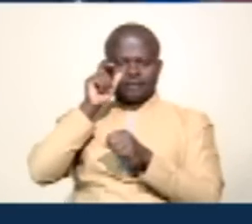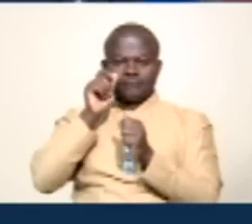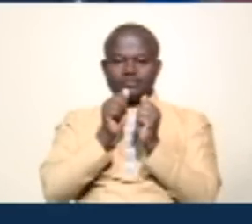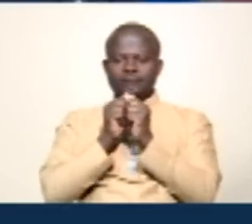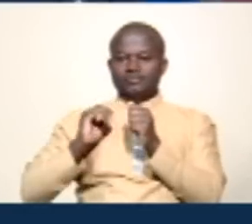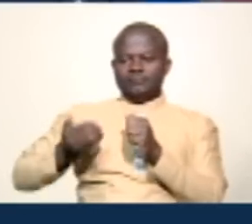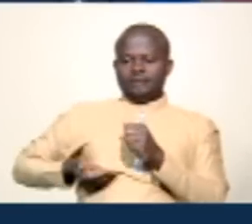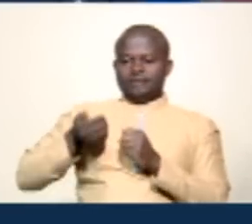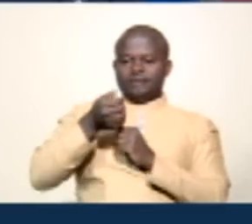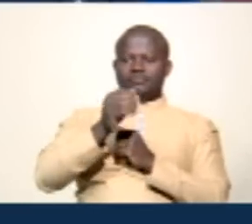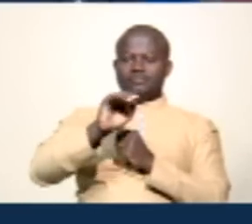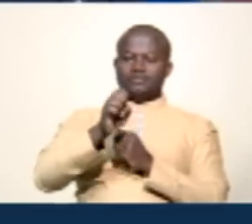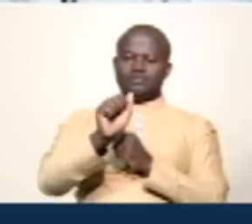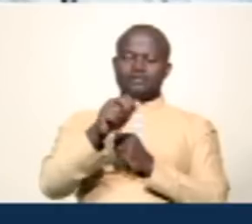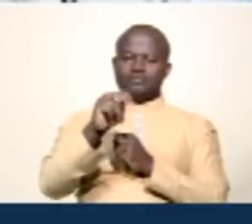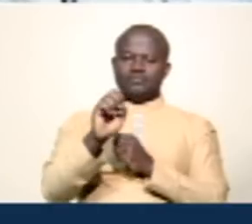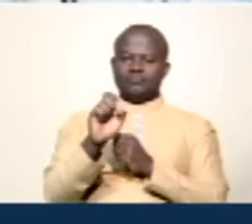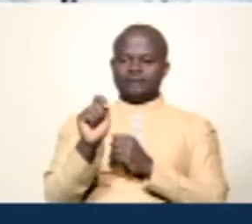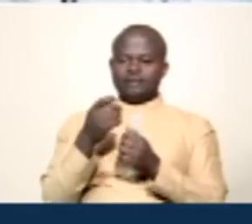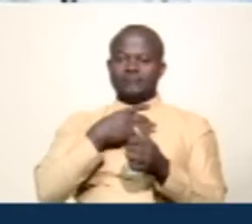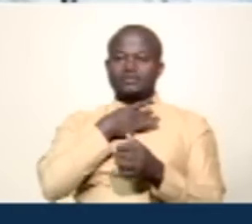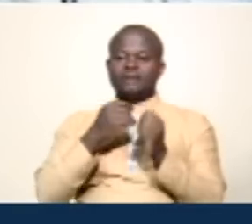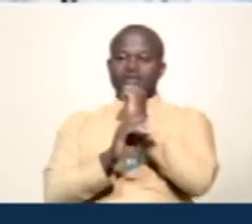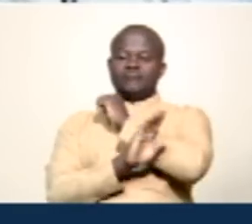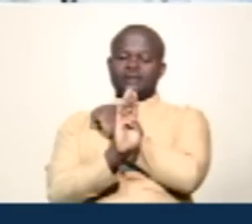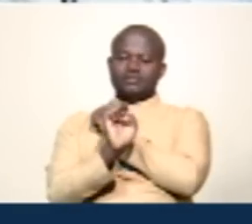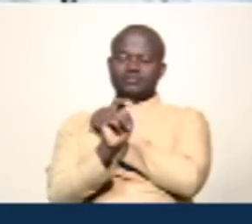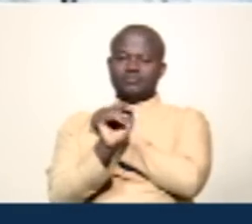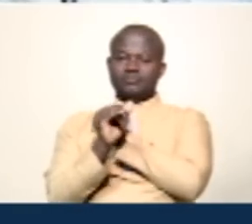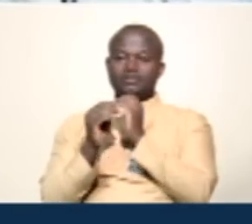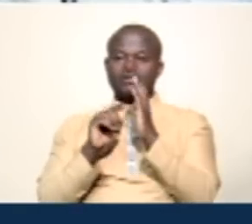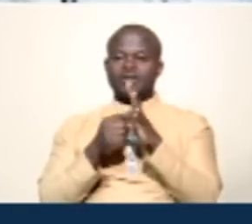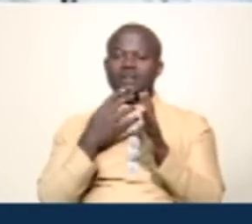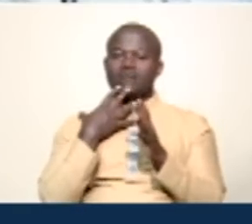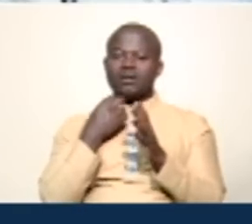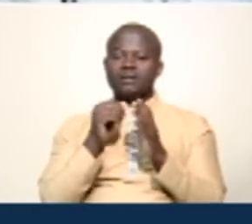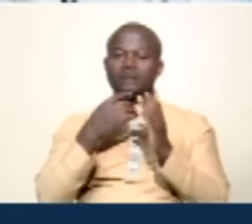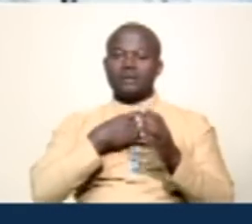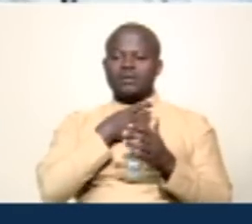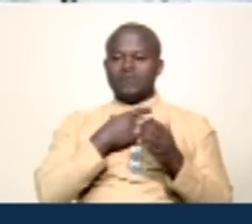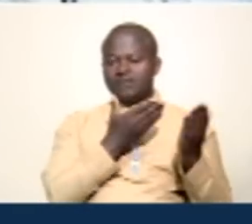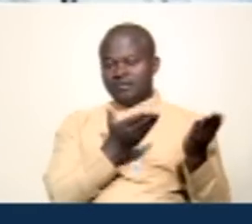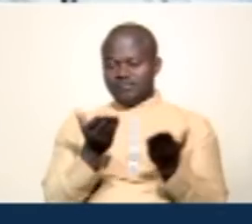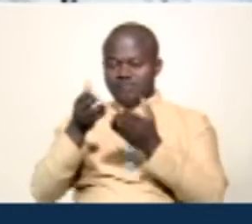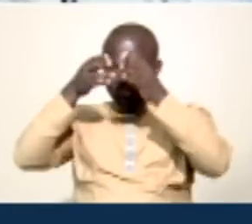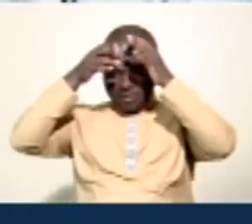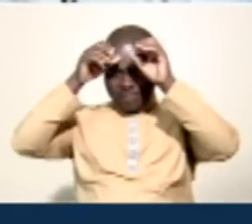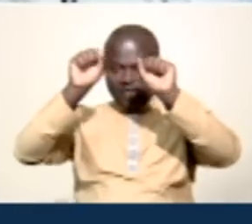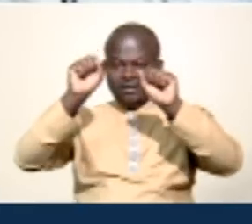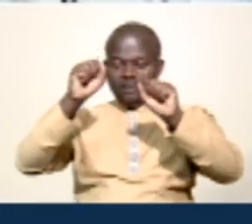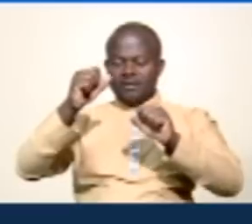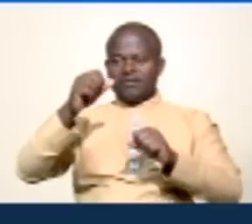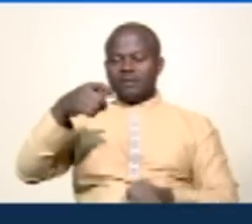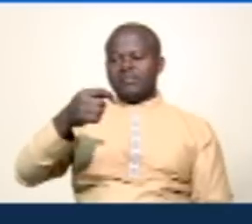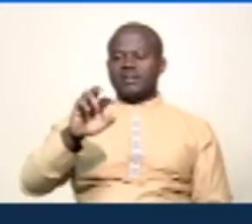kumwe na Madamu Jeannette Kagame basuye igihugu cya Benin kuva ku mugoroba wo kwa gatanu ku butumire bwa mugenzi we Patrice Talon. Muri uru ruzinduko